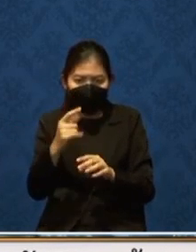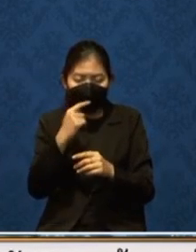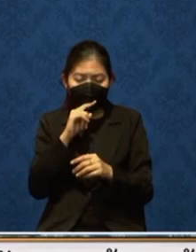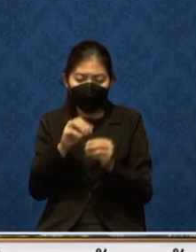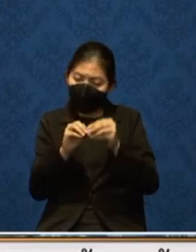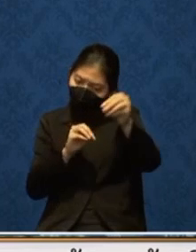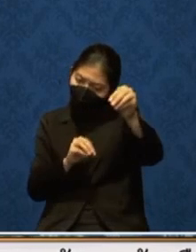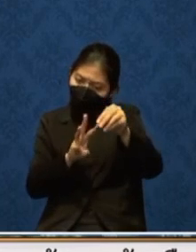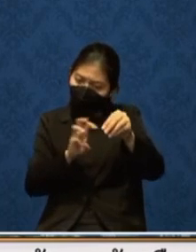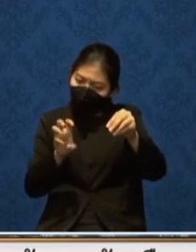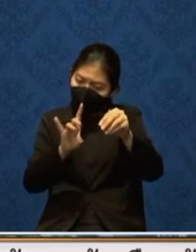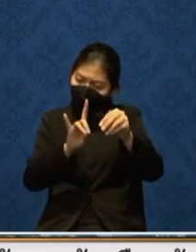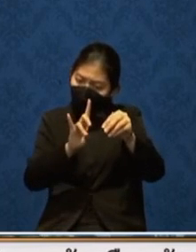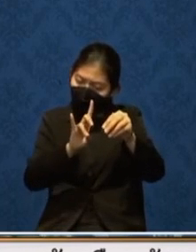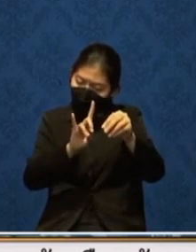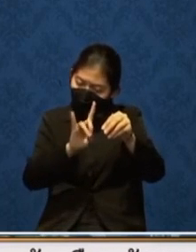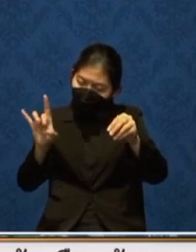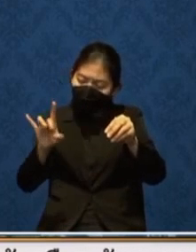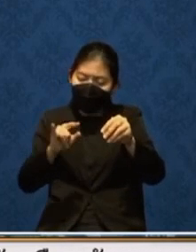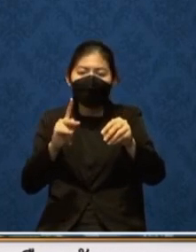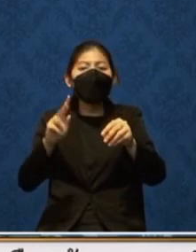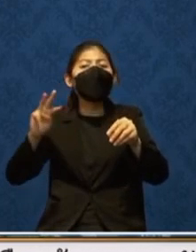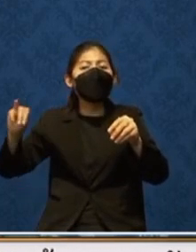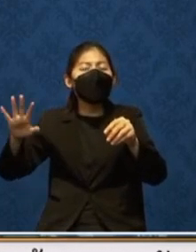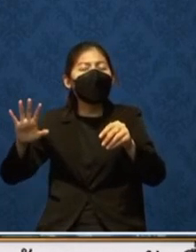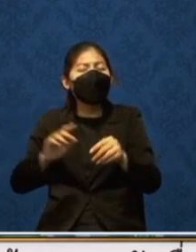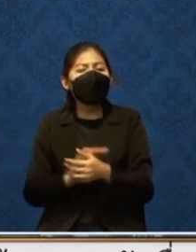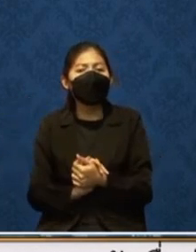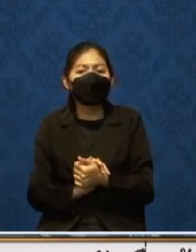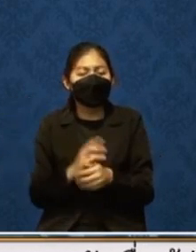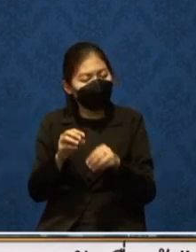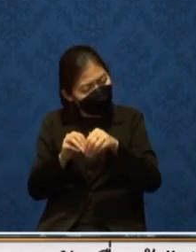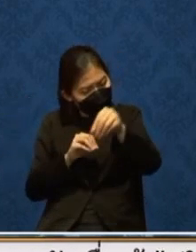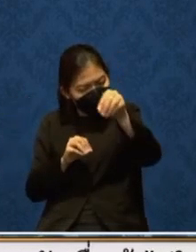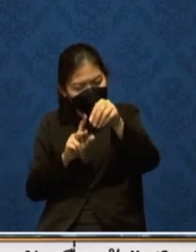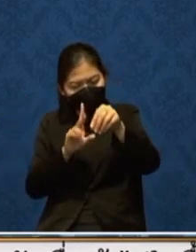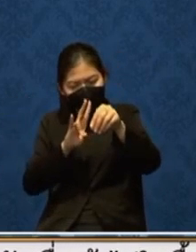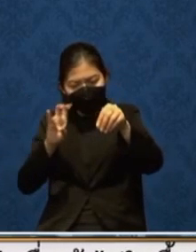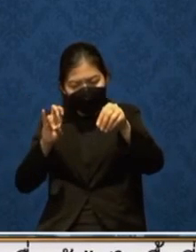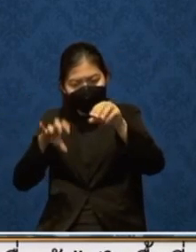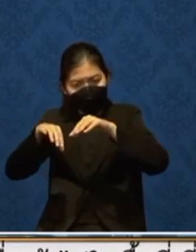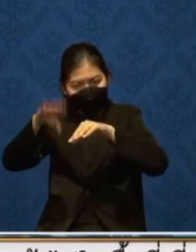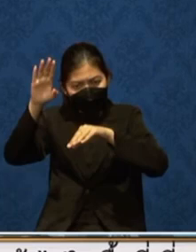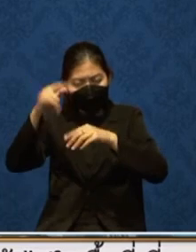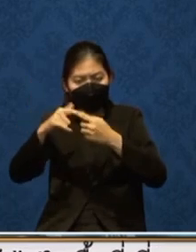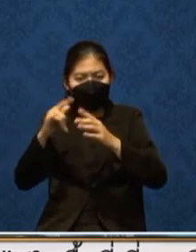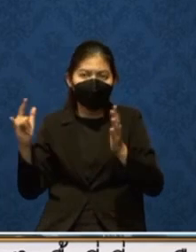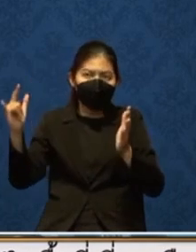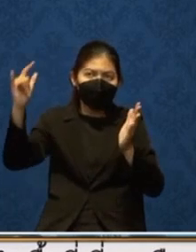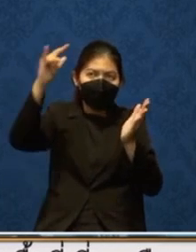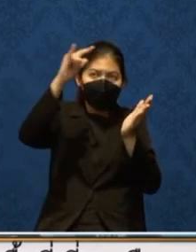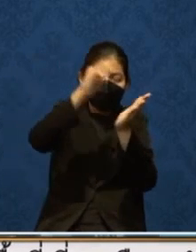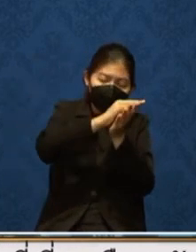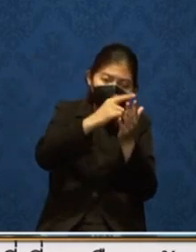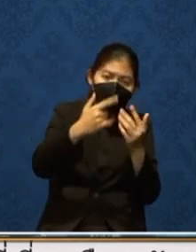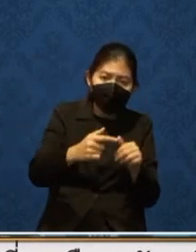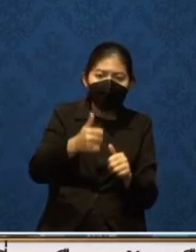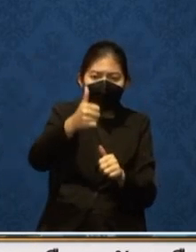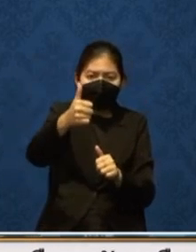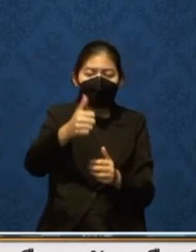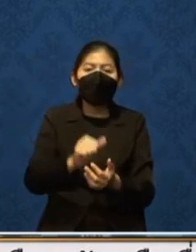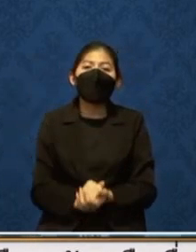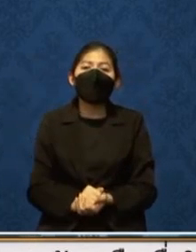600-800 กิโลเมตร และแดวา 700 นะครัคถ้าไลกวา 700 เครองบินจะได้เปรีบรถไฟควเร็สูงมาก